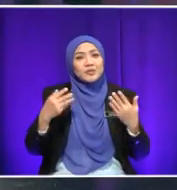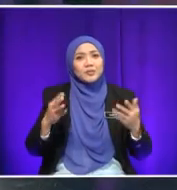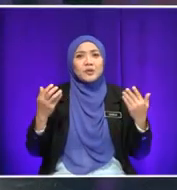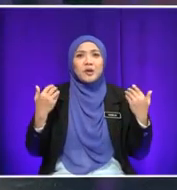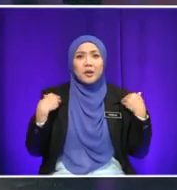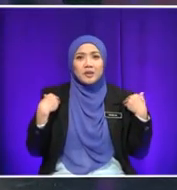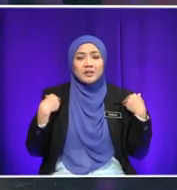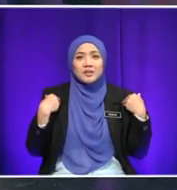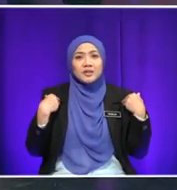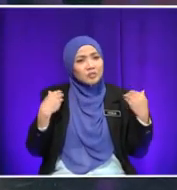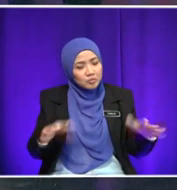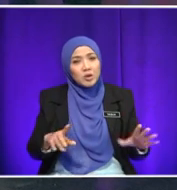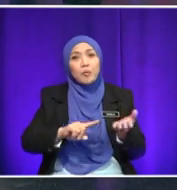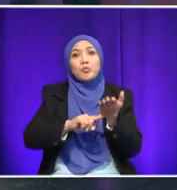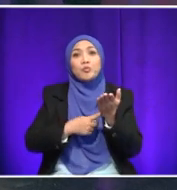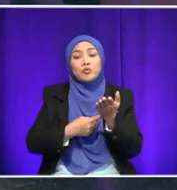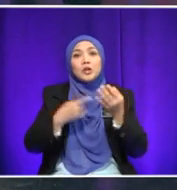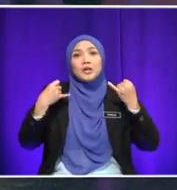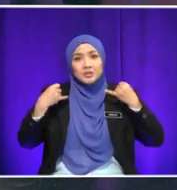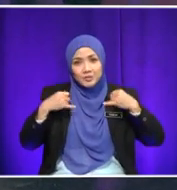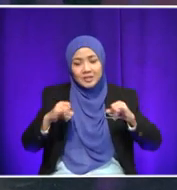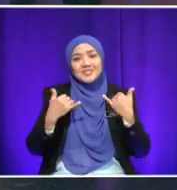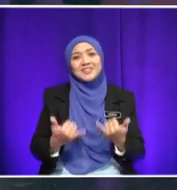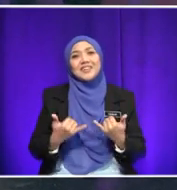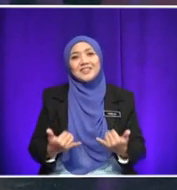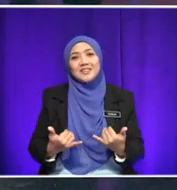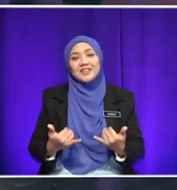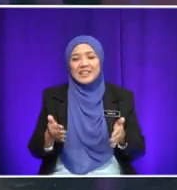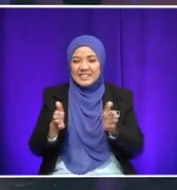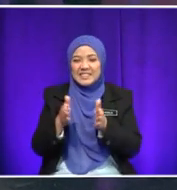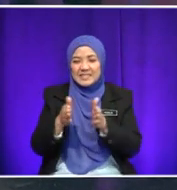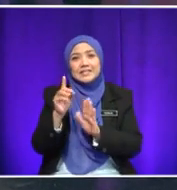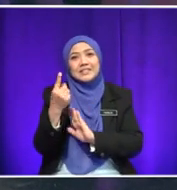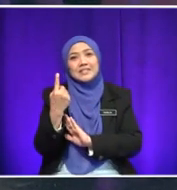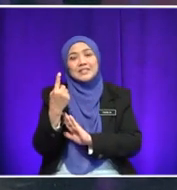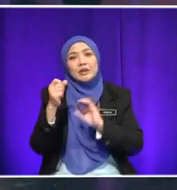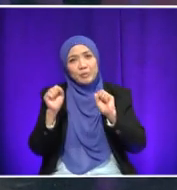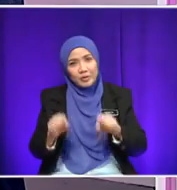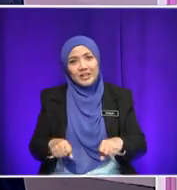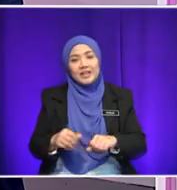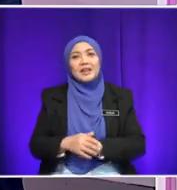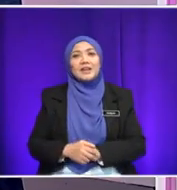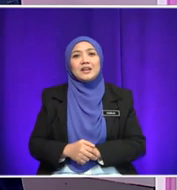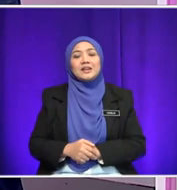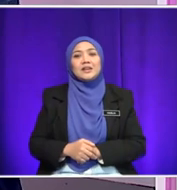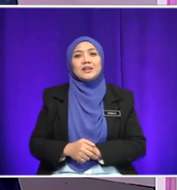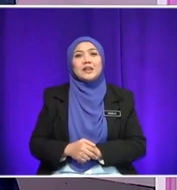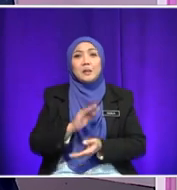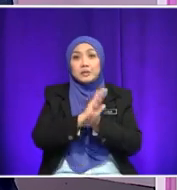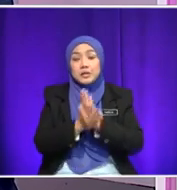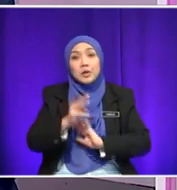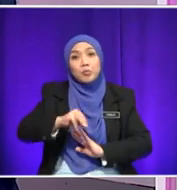ada yang sudah menjalankan penegakan seumpama ini secara kecil-kecilan itu yang kita mau kejadian murid di akhir